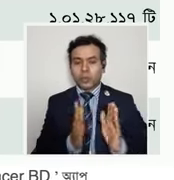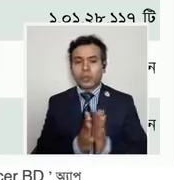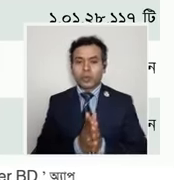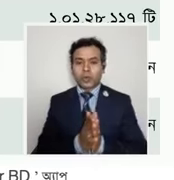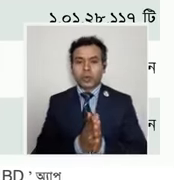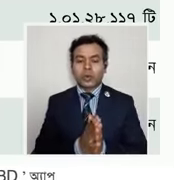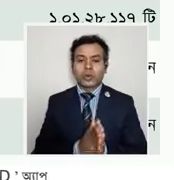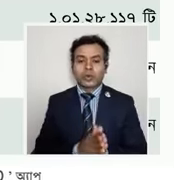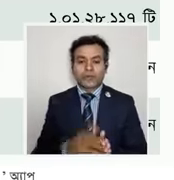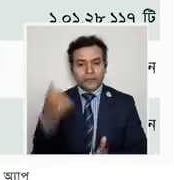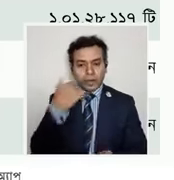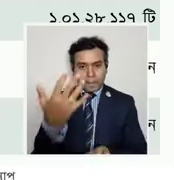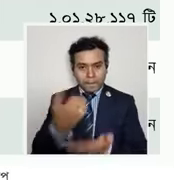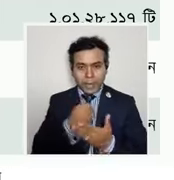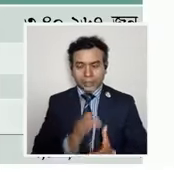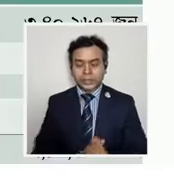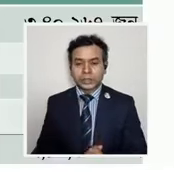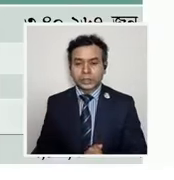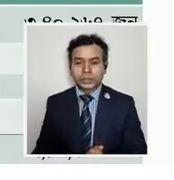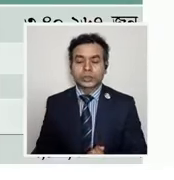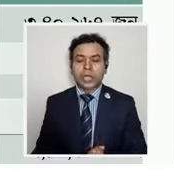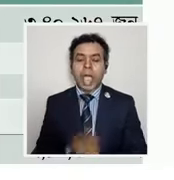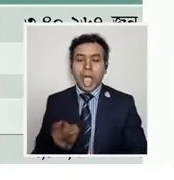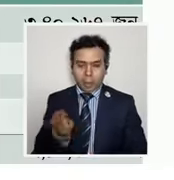1,12,08,117টি এ পর্যন্ত।